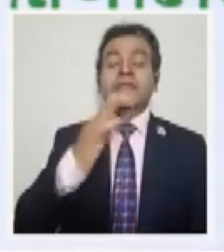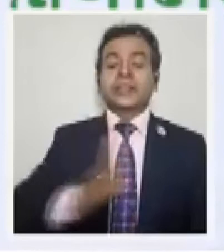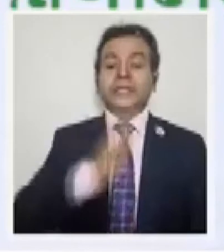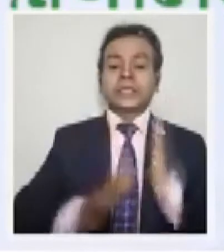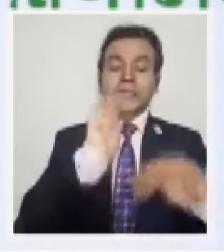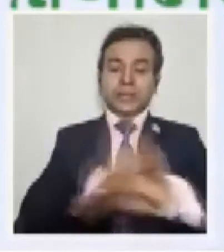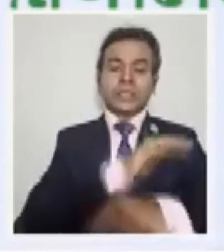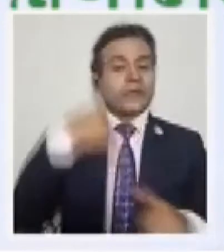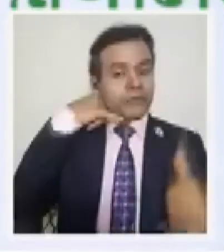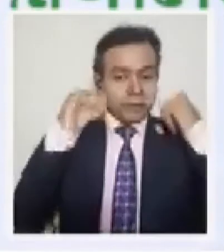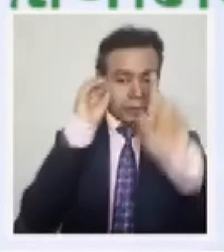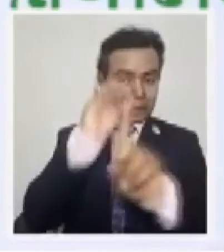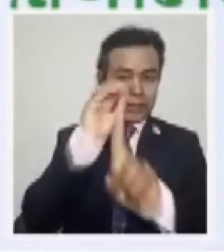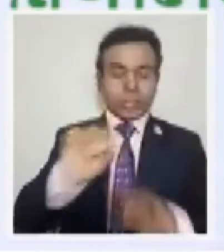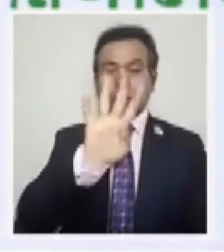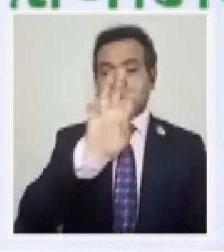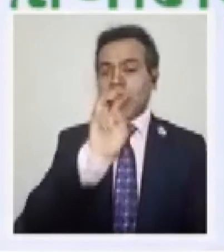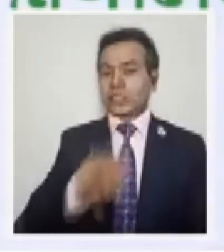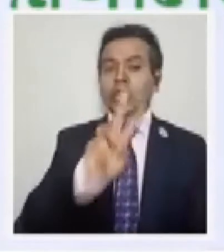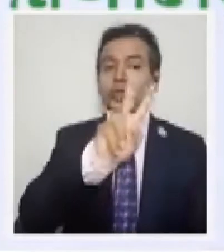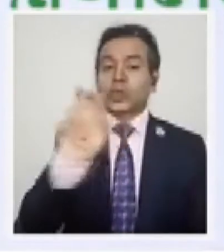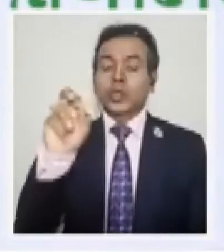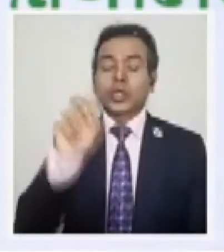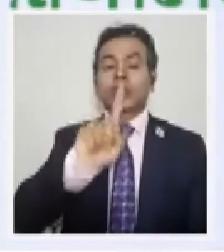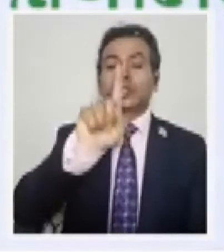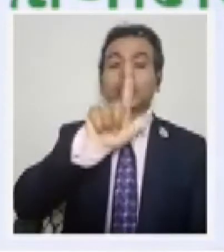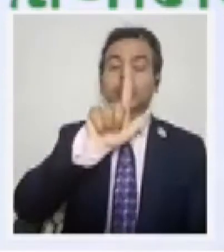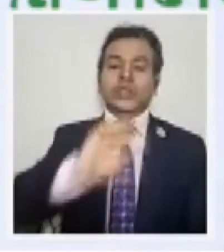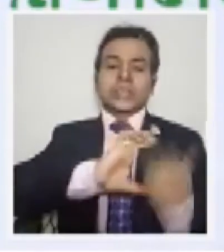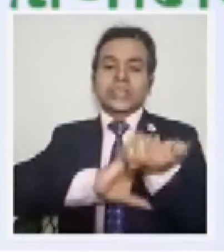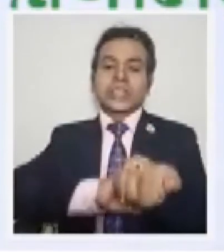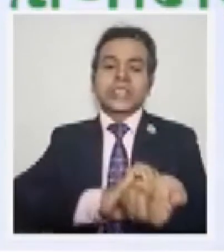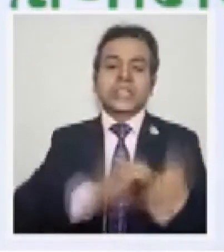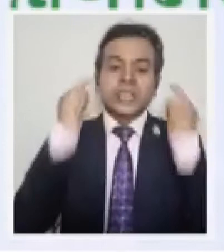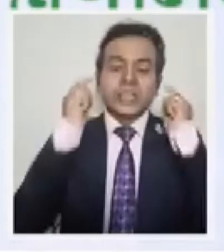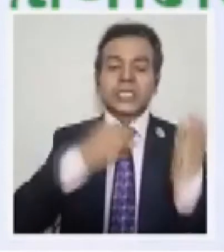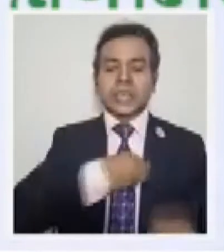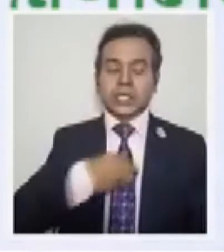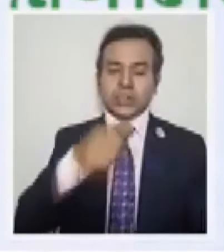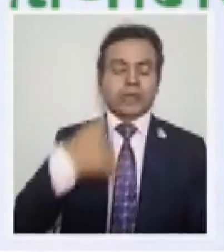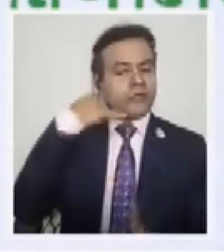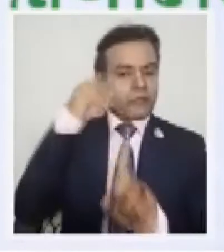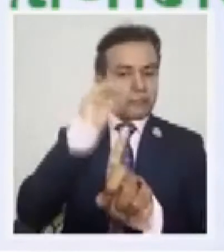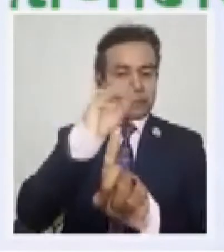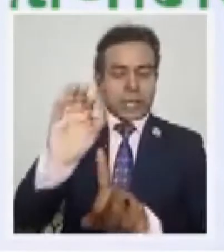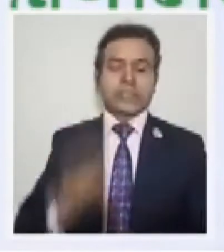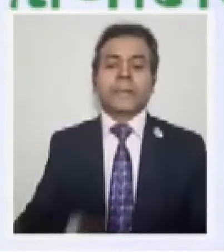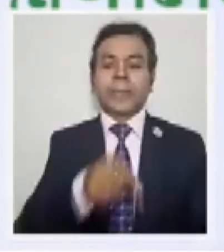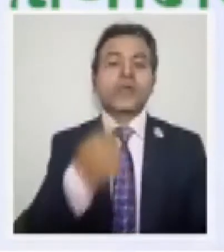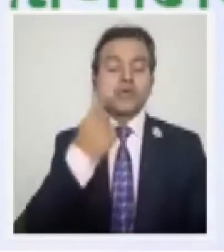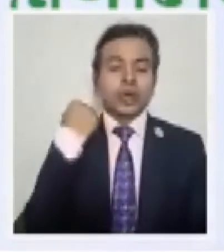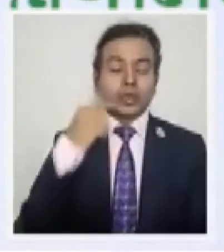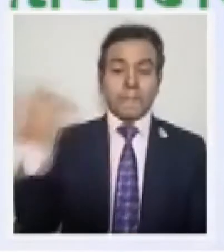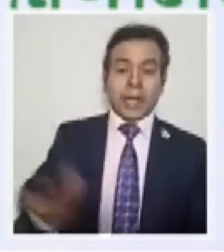এই সংখ্যা বেড়েছে আরো 15 জন, বর্তমানে স্বেচ্ছাভিত্তিতে সেবা দিয়ে যাচ্ছেন 4,217 জন